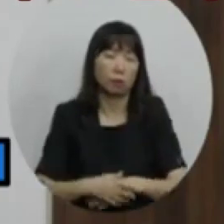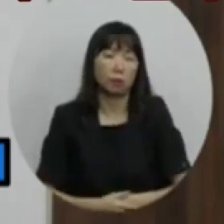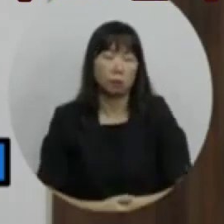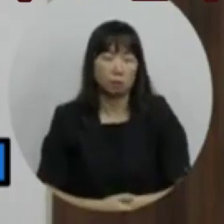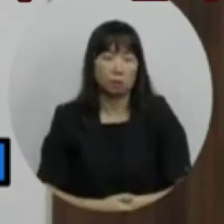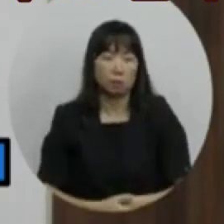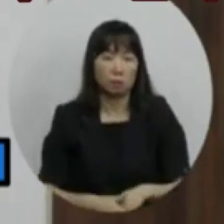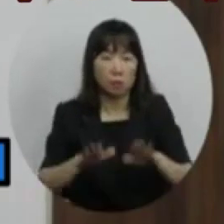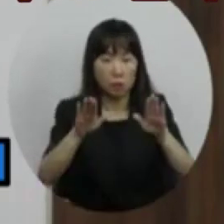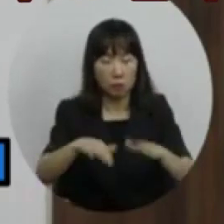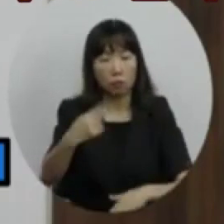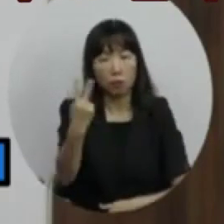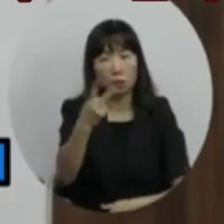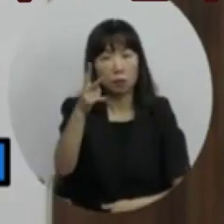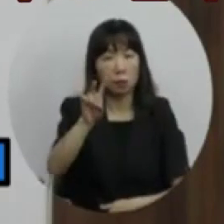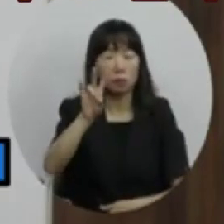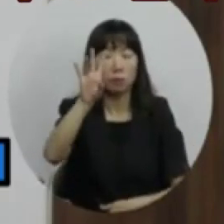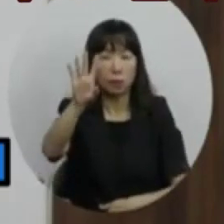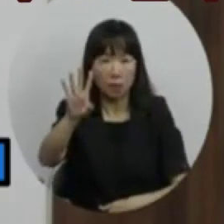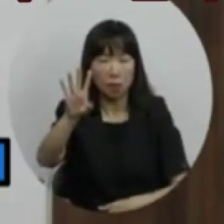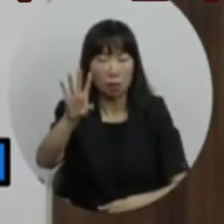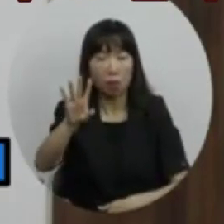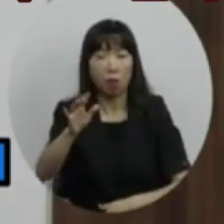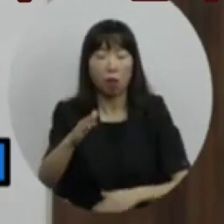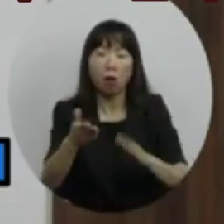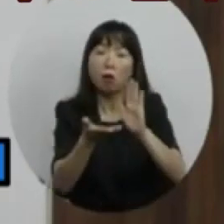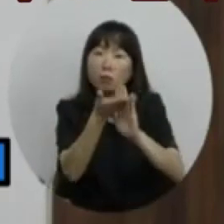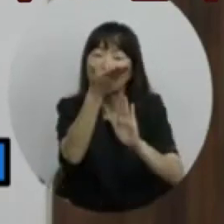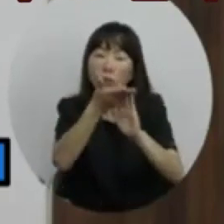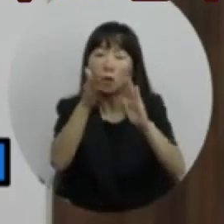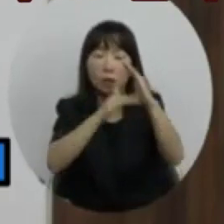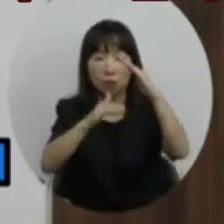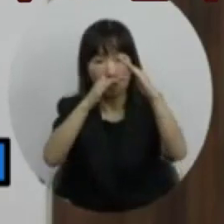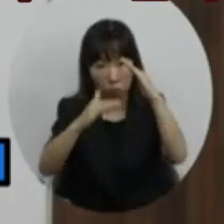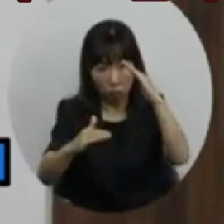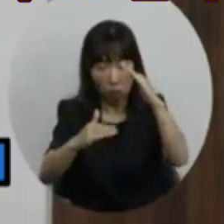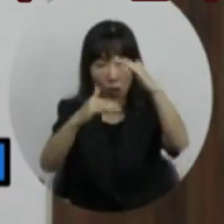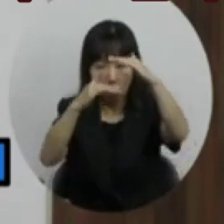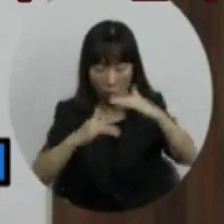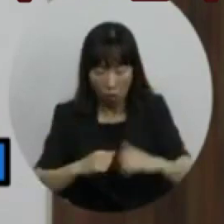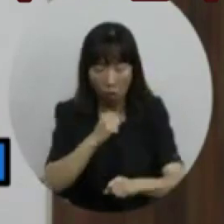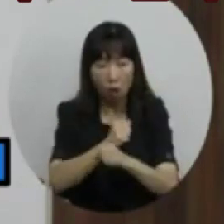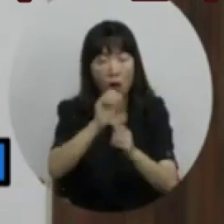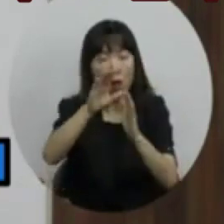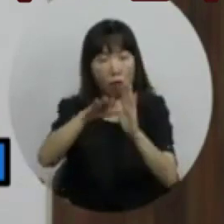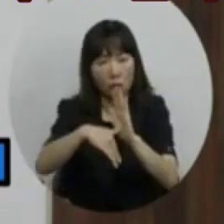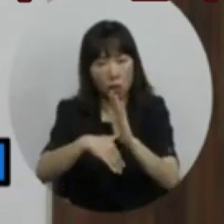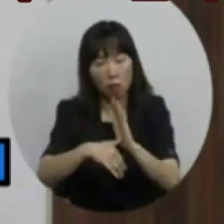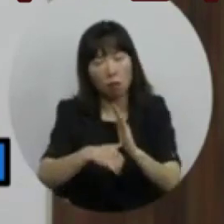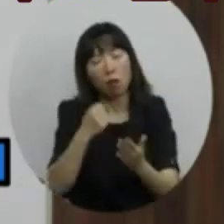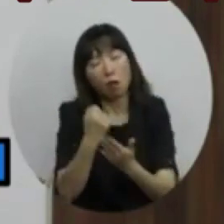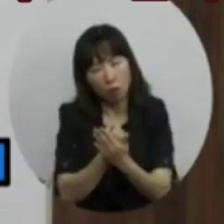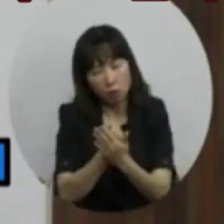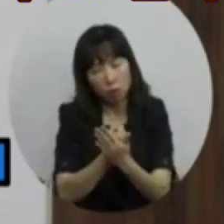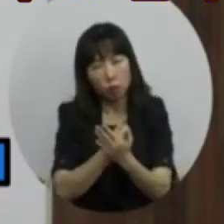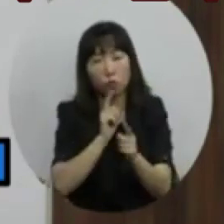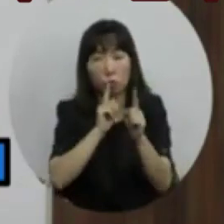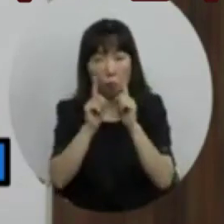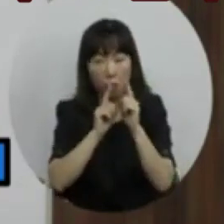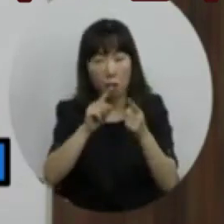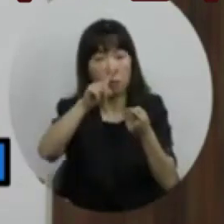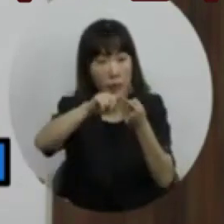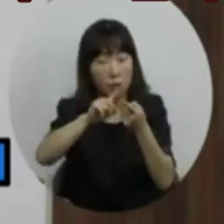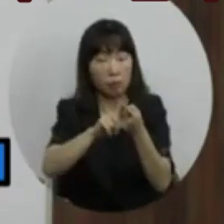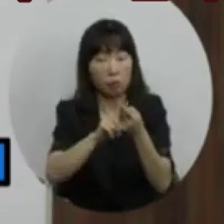이번 2024년 상반기 정례일을 개회하면서 몇 가지 아쉽고 안타까운 점이 있어 이에